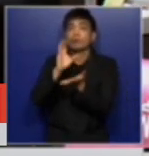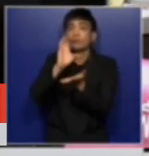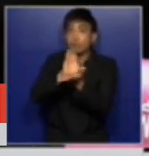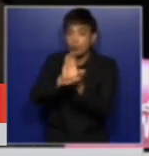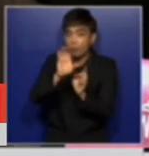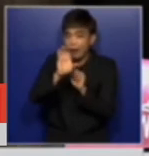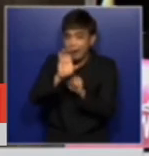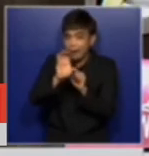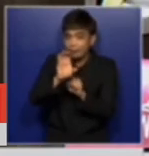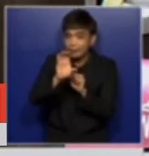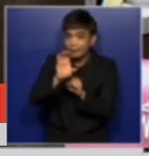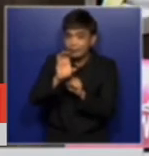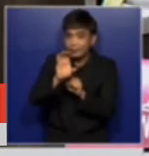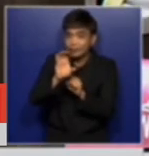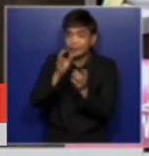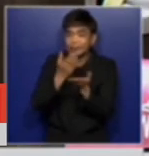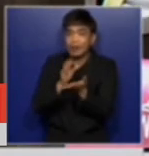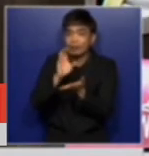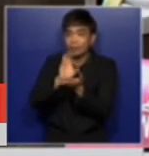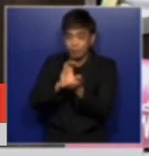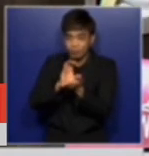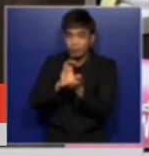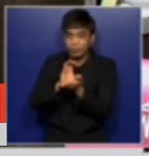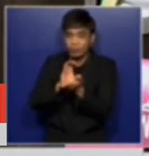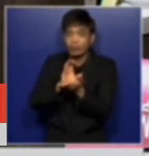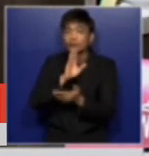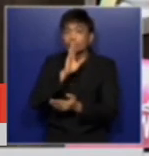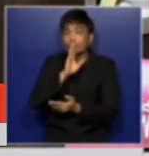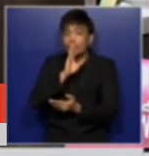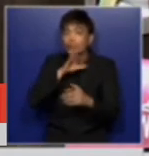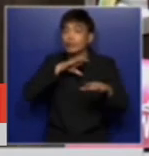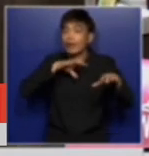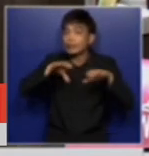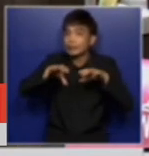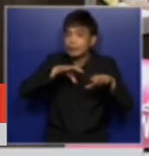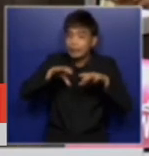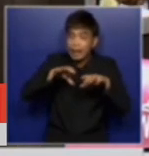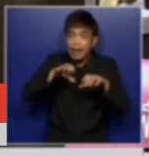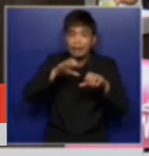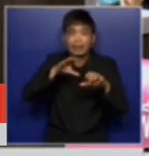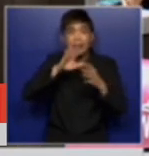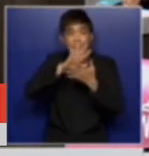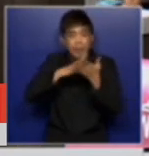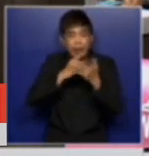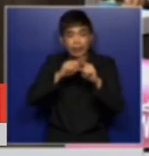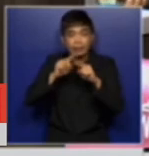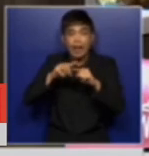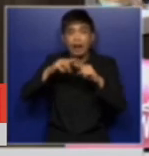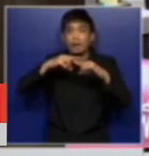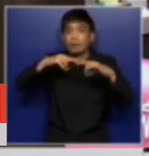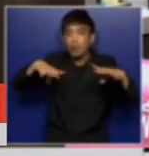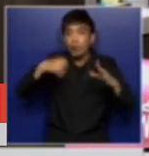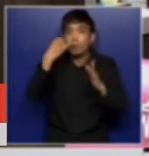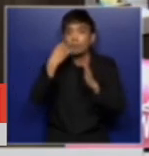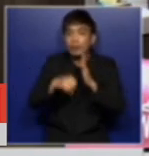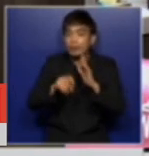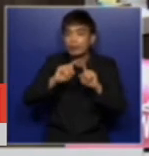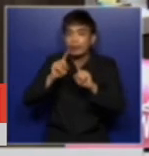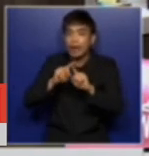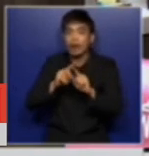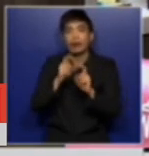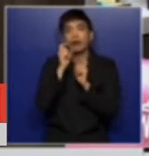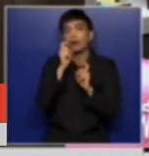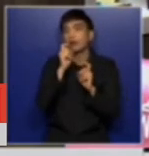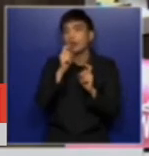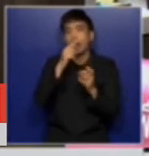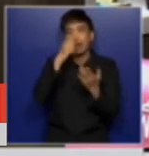เคารพว่ามันจะเป็นถ้าหากดำเนินการไม่ถูกต้องก็จะเป็นอันตรายนะต่อประเทศอย่างม